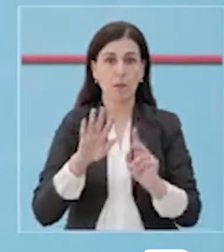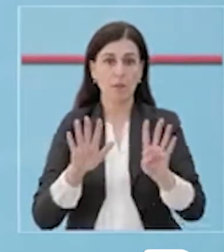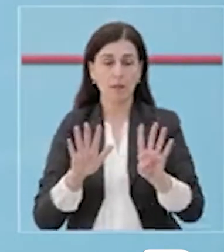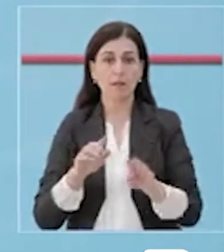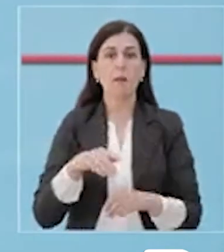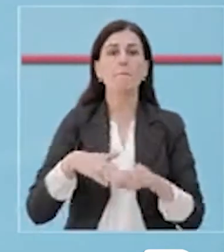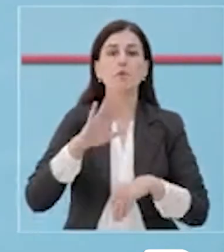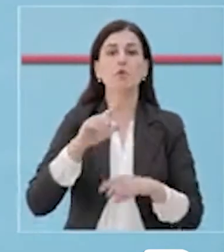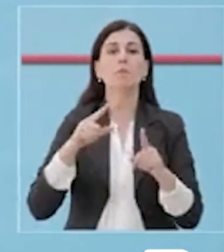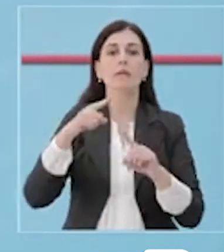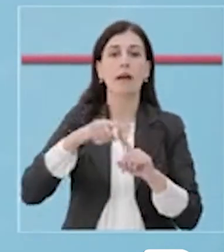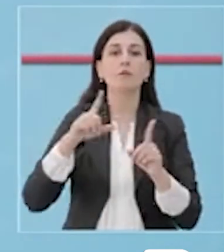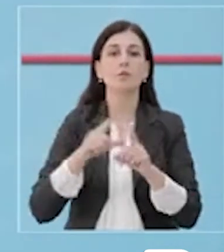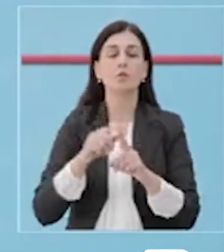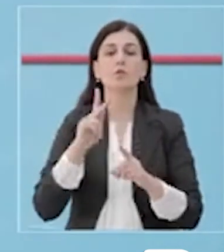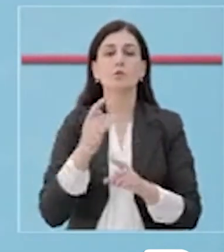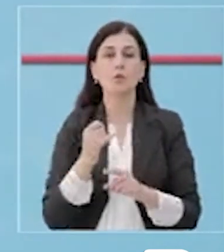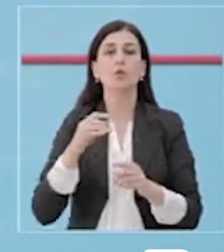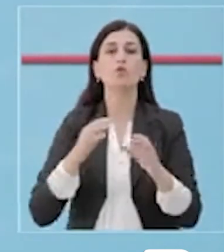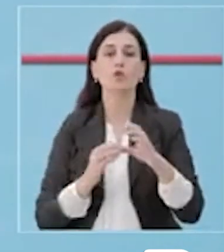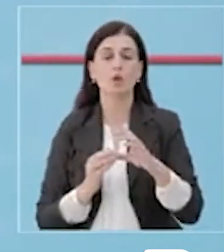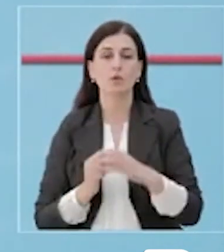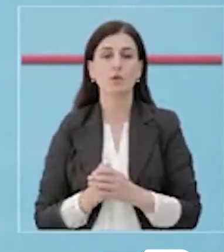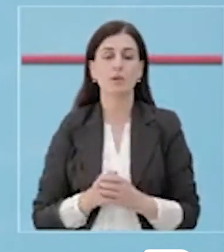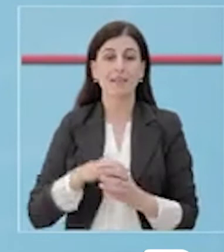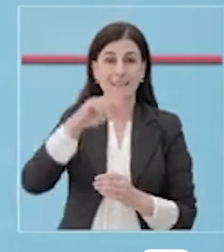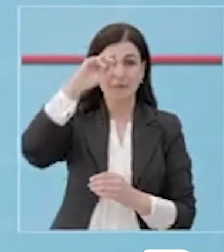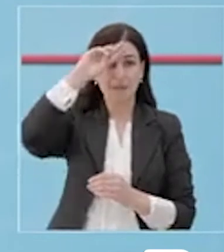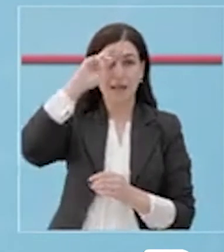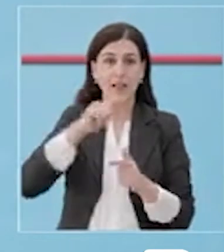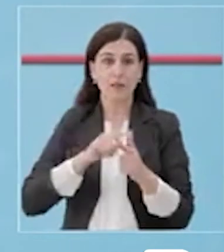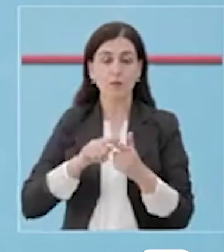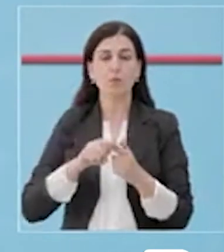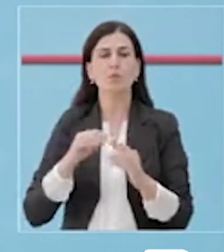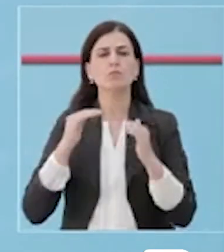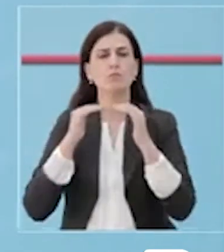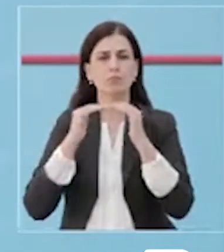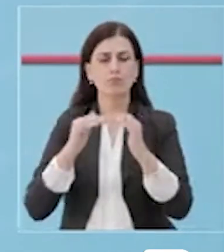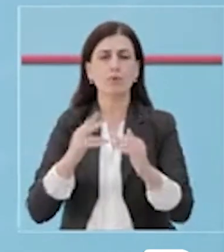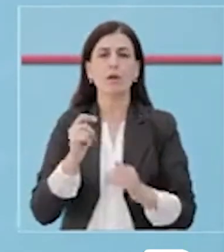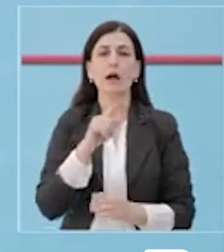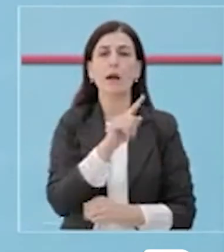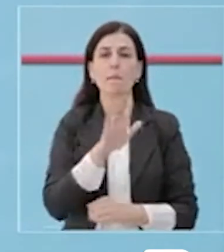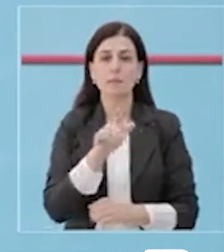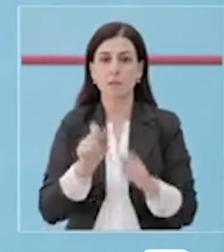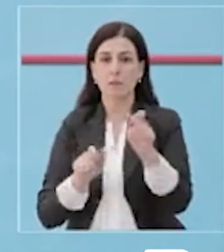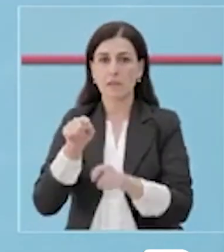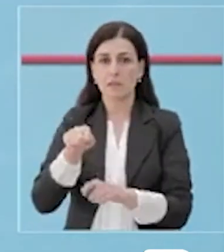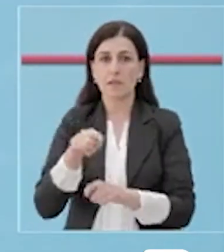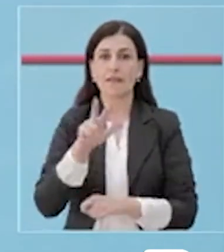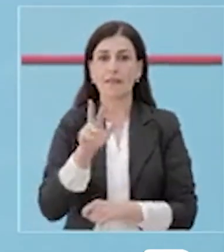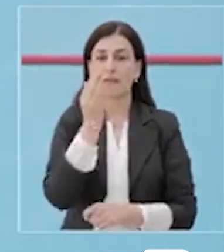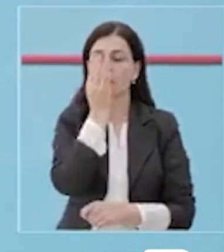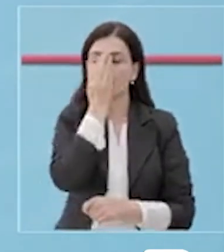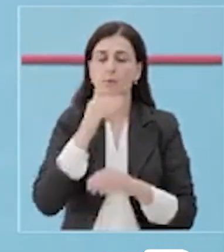Tiranë, Durrës, Kruj dhe Shkodër. Gjendja në spitale paraqitet e qëndrueshme për disa ditësh. Kemi 15 pacient të shtruar dhe